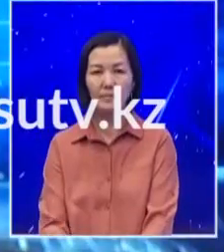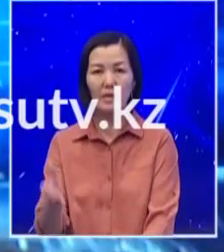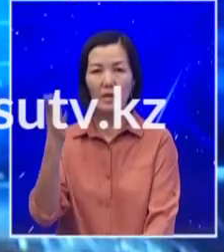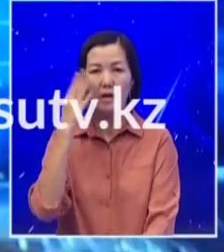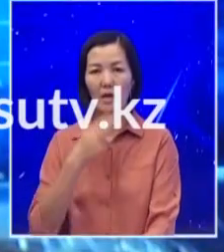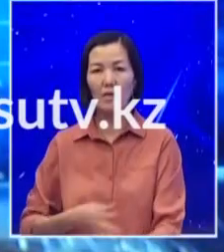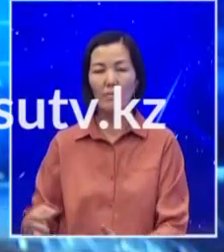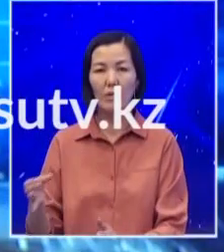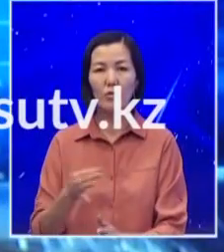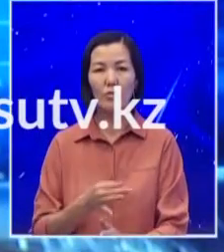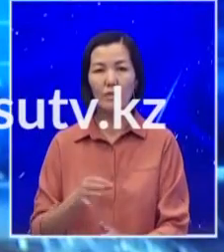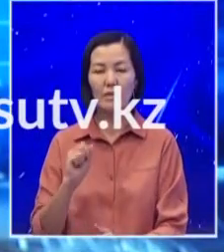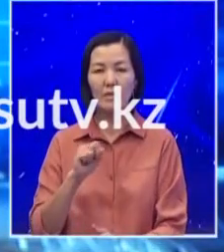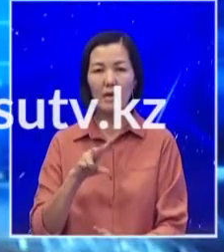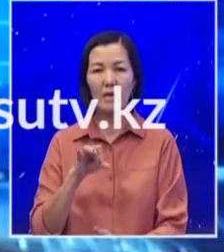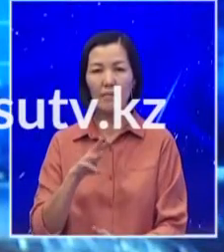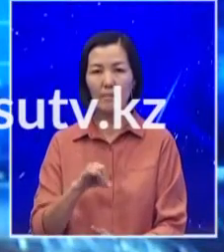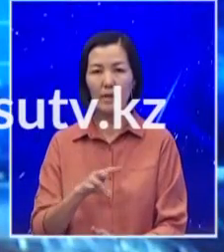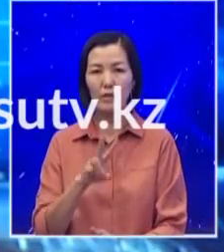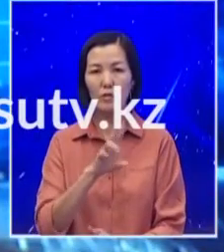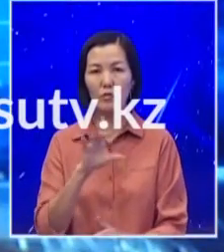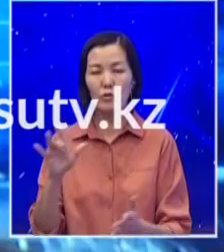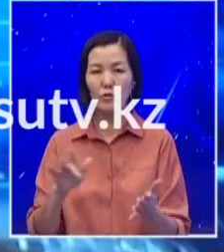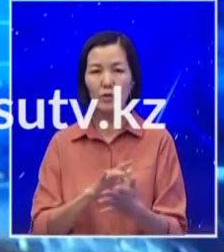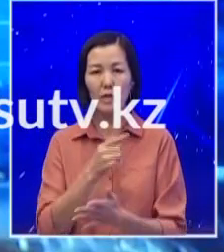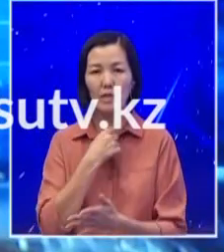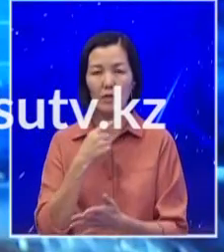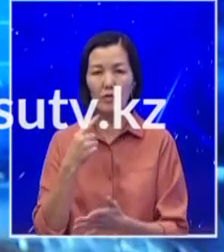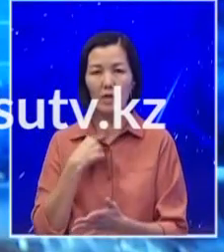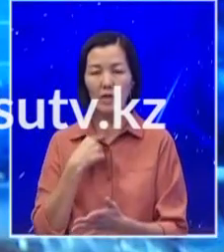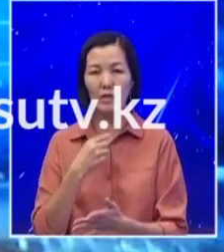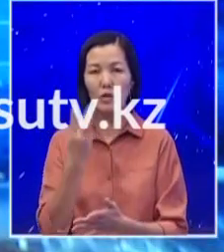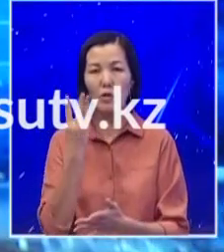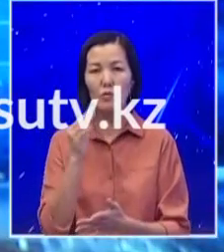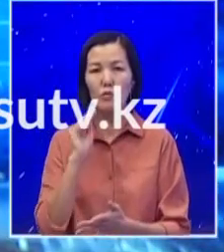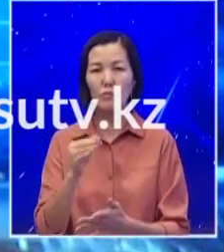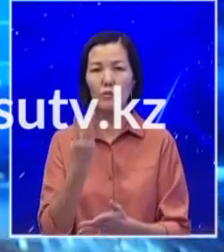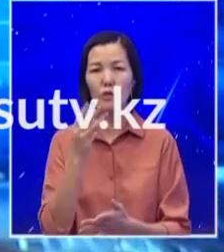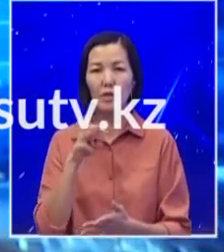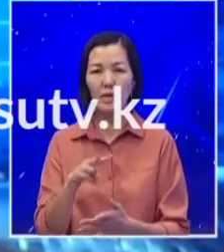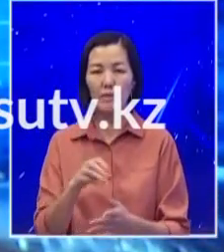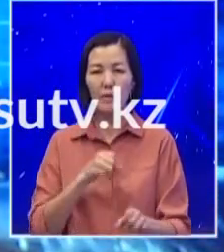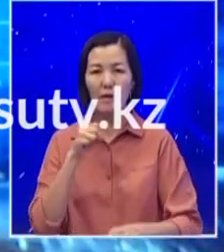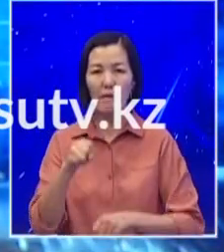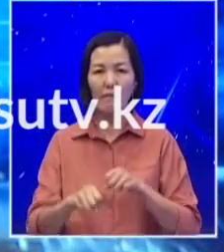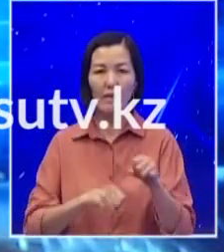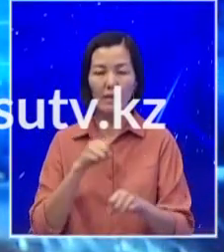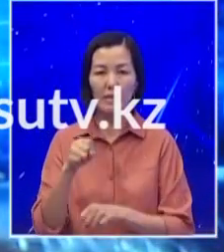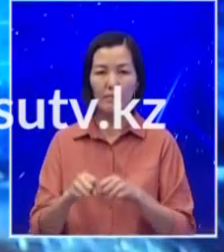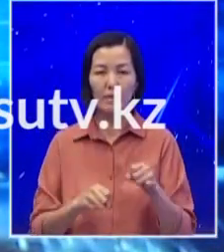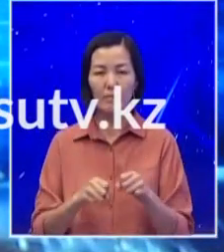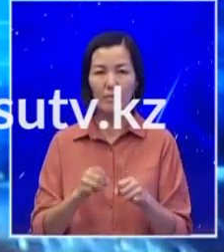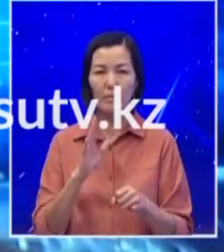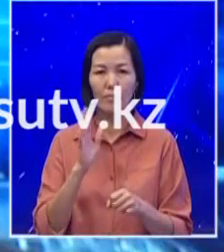Алматы облысының тумасы Алмат Балтабеков Нұрсұлтан мен Талдықорған арасындағы 3000 шақырымды велосипедпен жүріп өтпек.